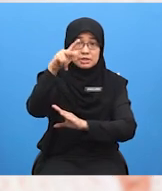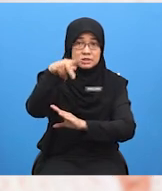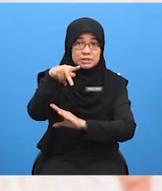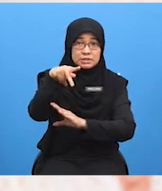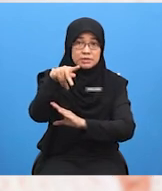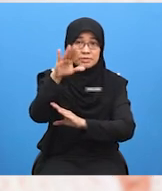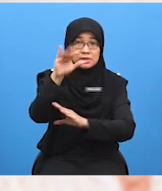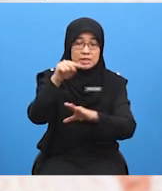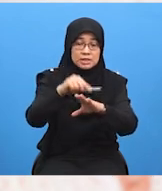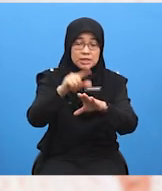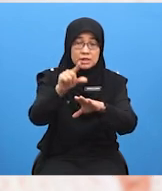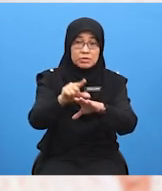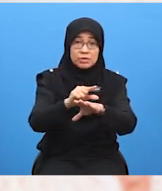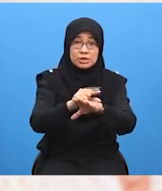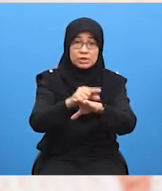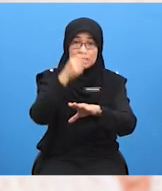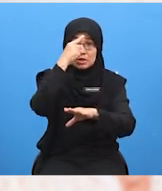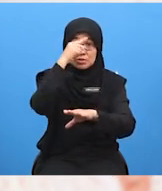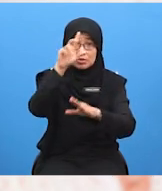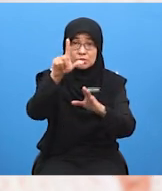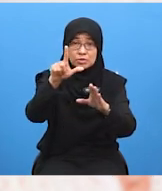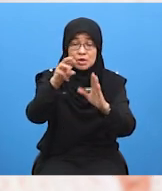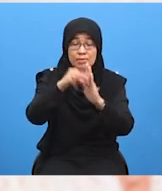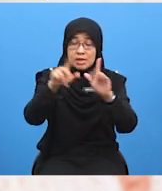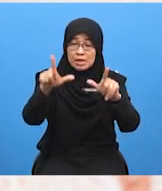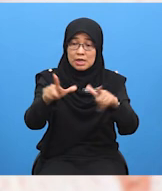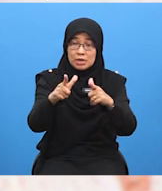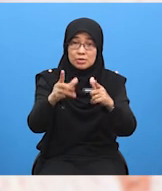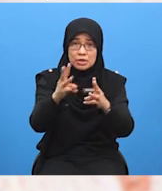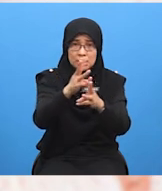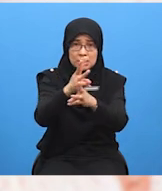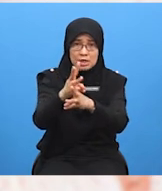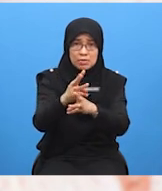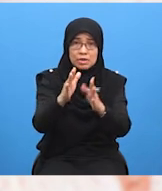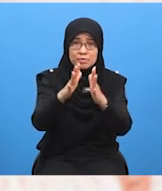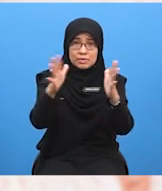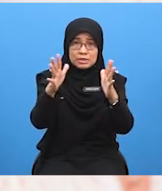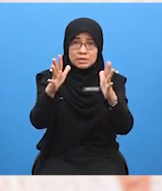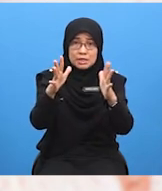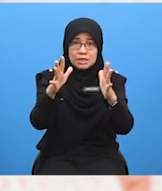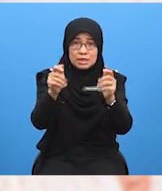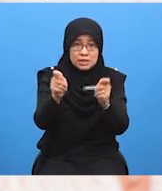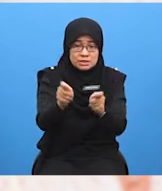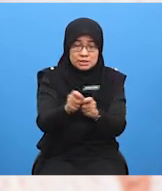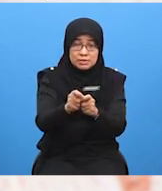untuk melakukan kawalan besar seperti komputer.